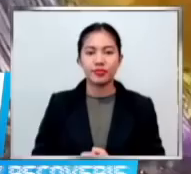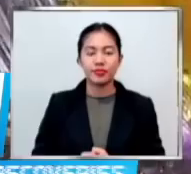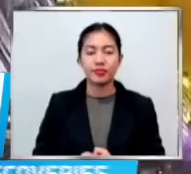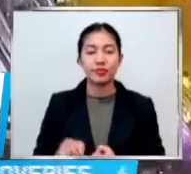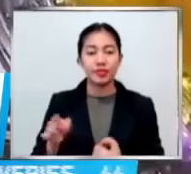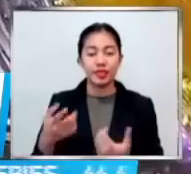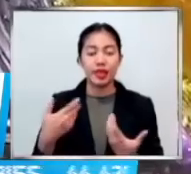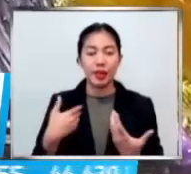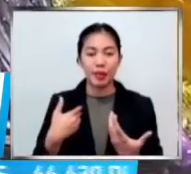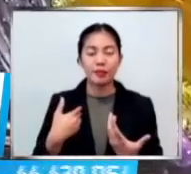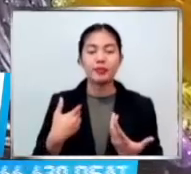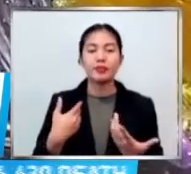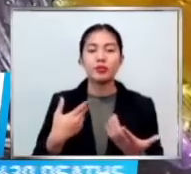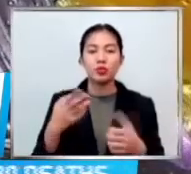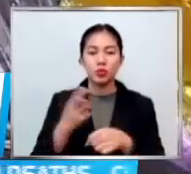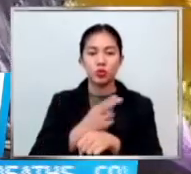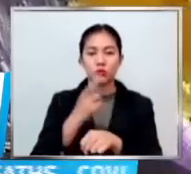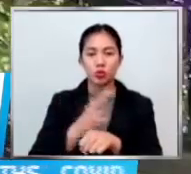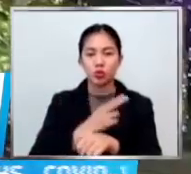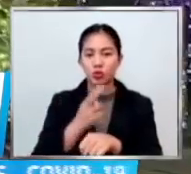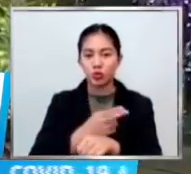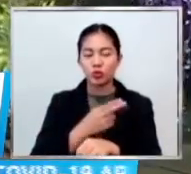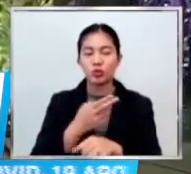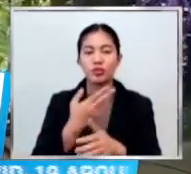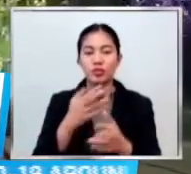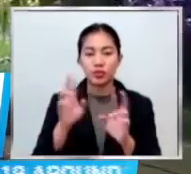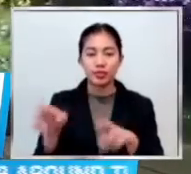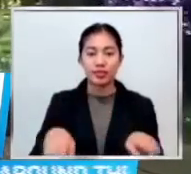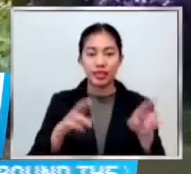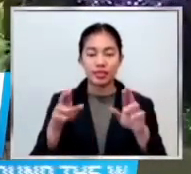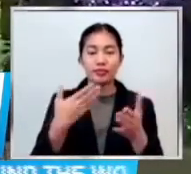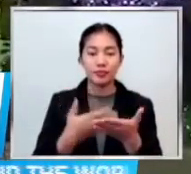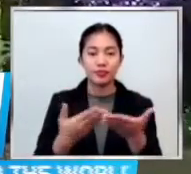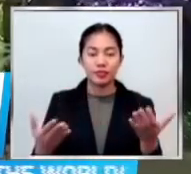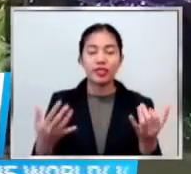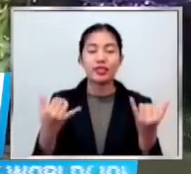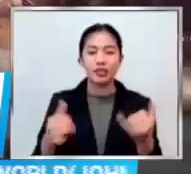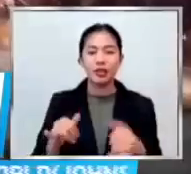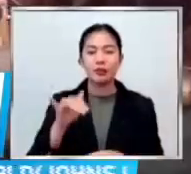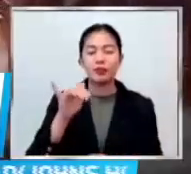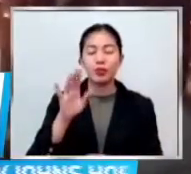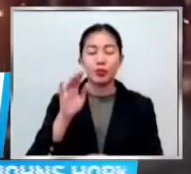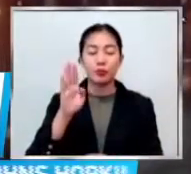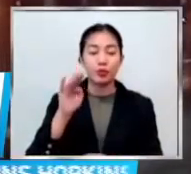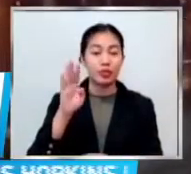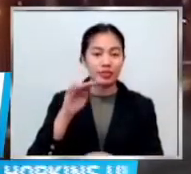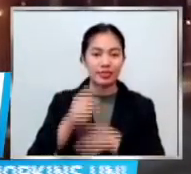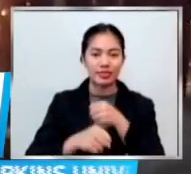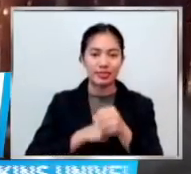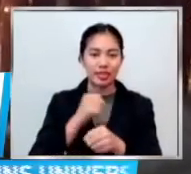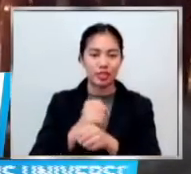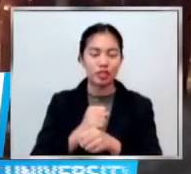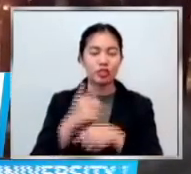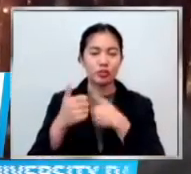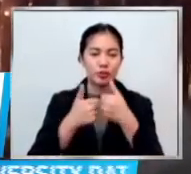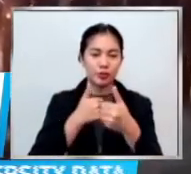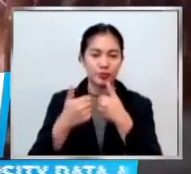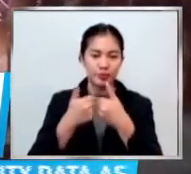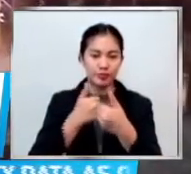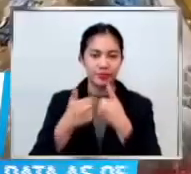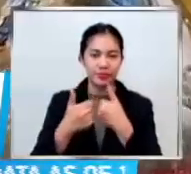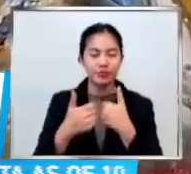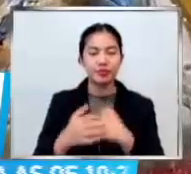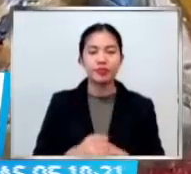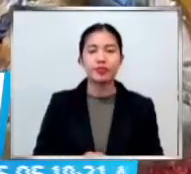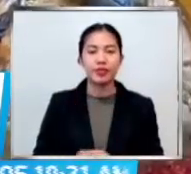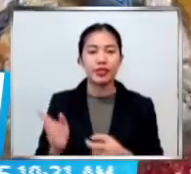recycled materials. 14 na taon na ito ng Belenismo Art of Making Belen Competition. Hanggang January 6 po